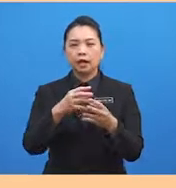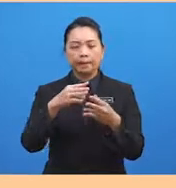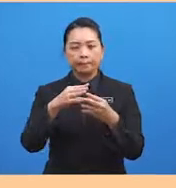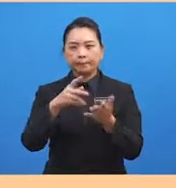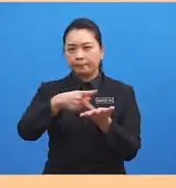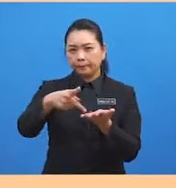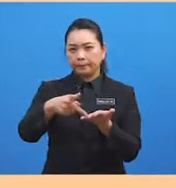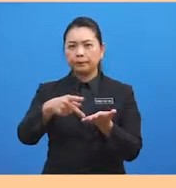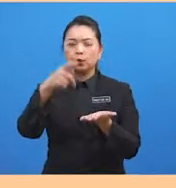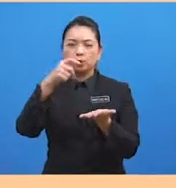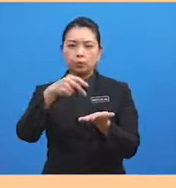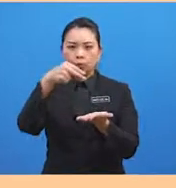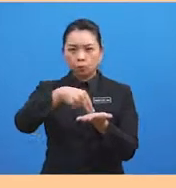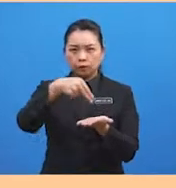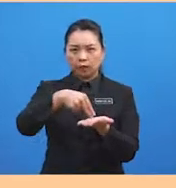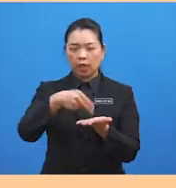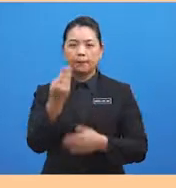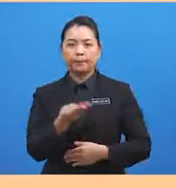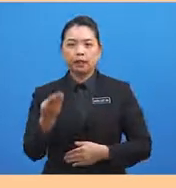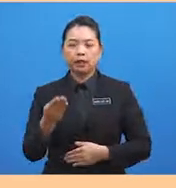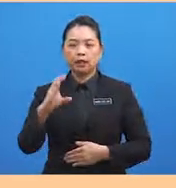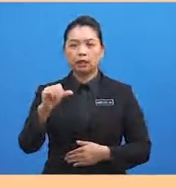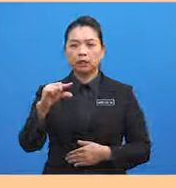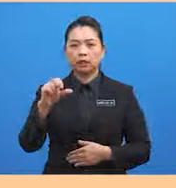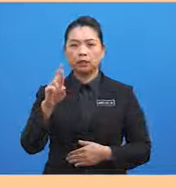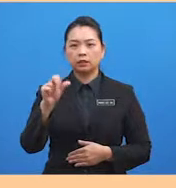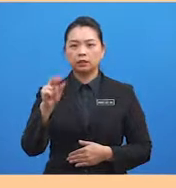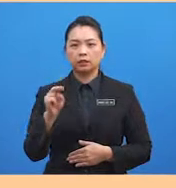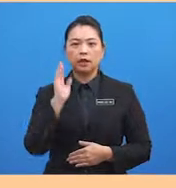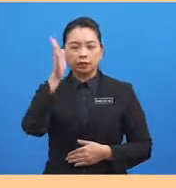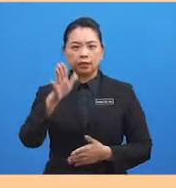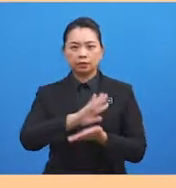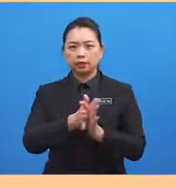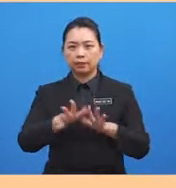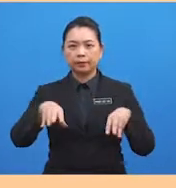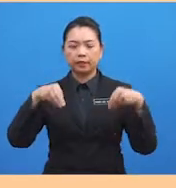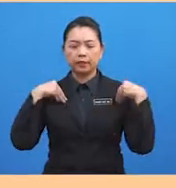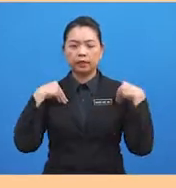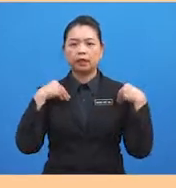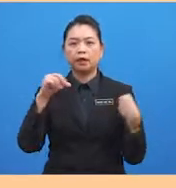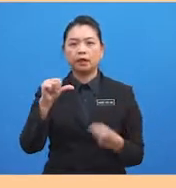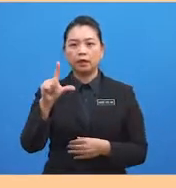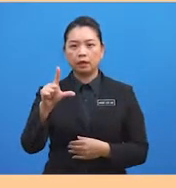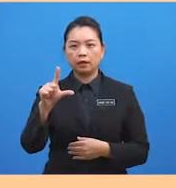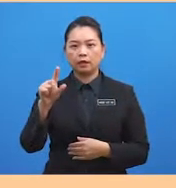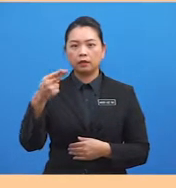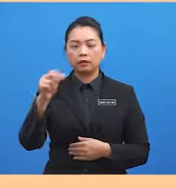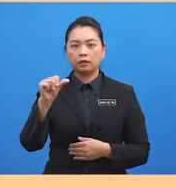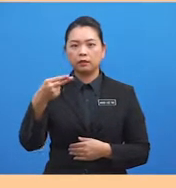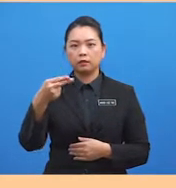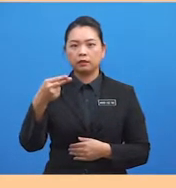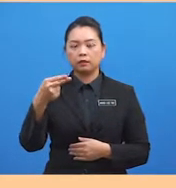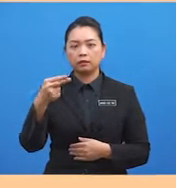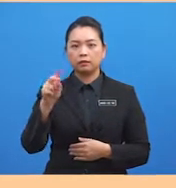barang cagaran akan menjadi hak milik arahnu. Ini bermaksud